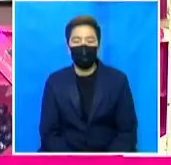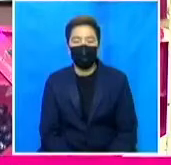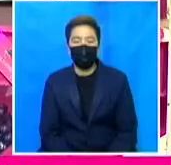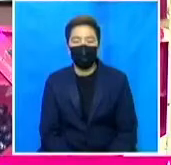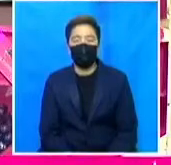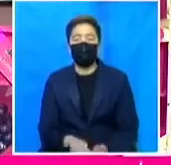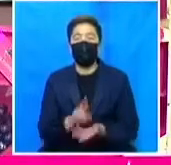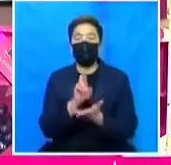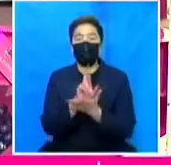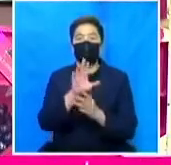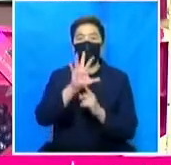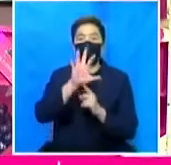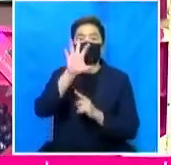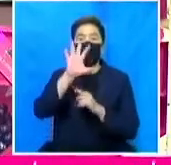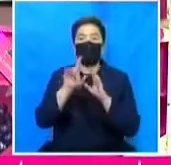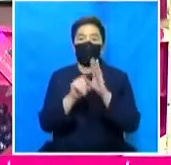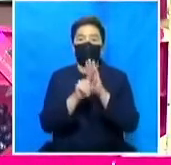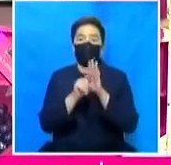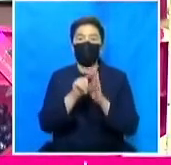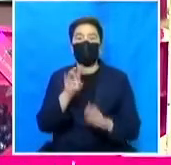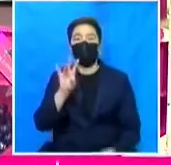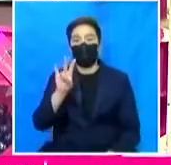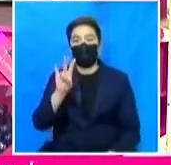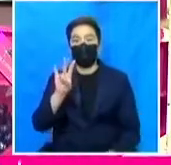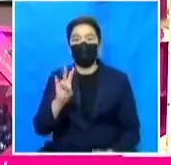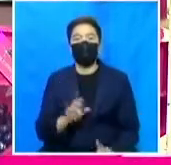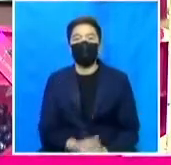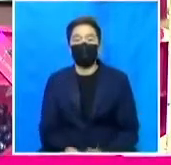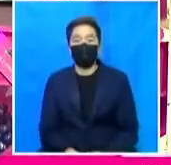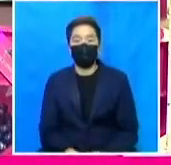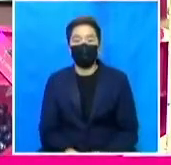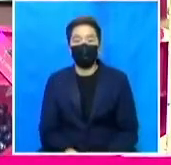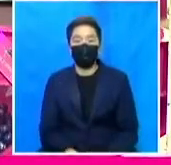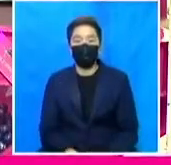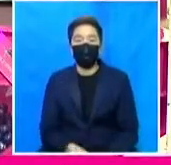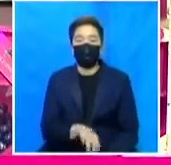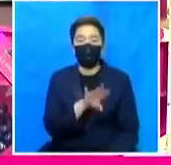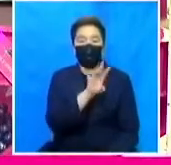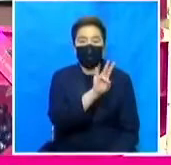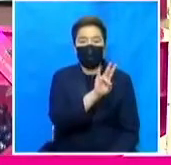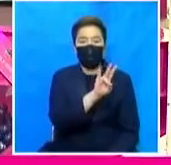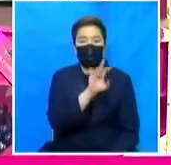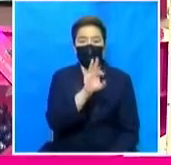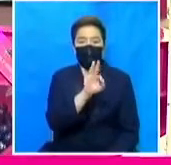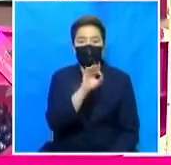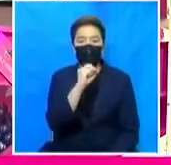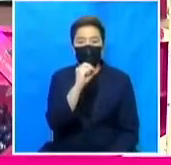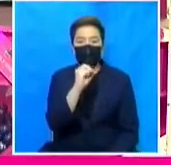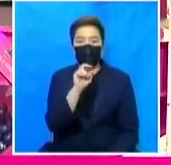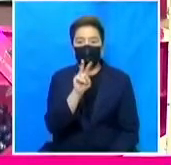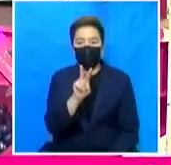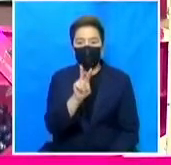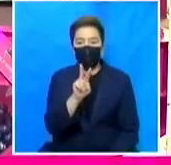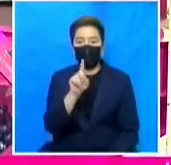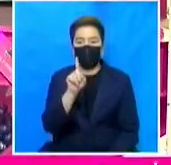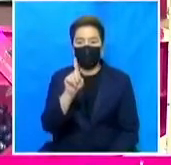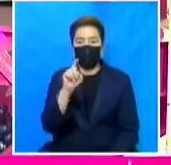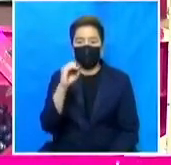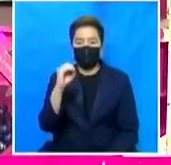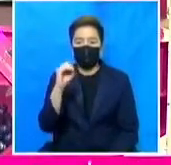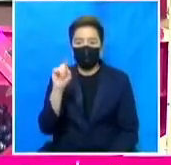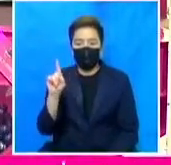อันดับที่5หมุนครั้งที่7เลขที่ออก7 9 0 2 1 0